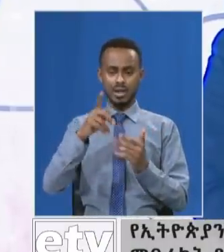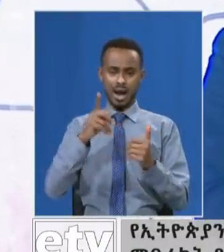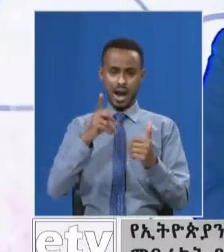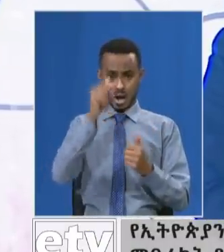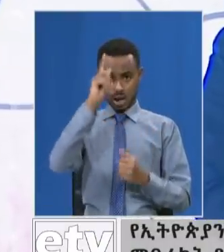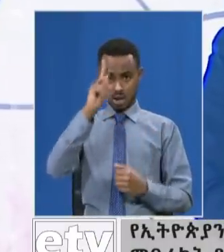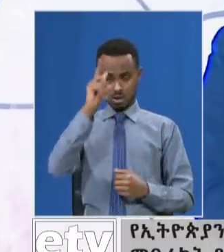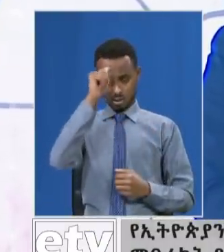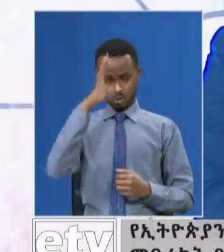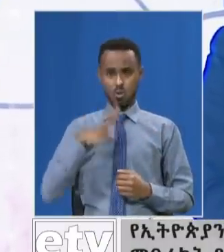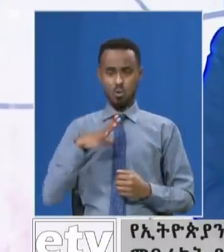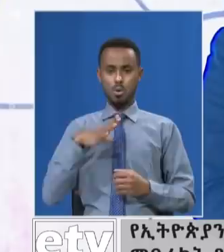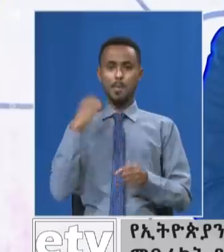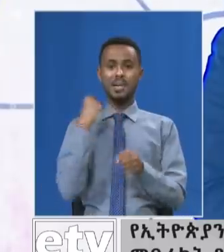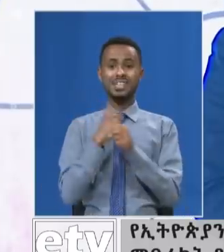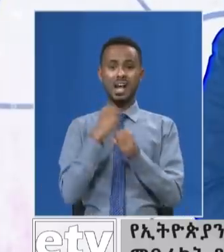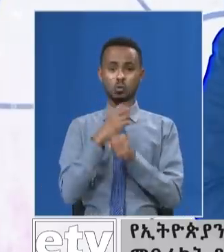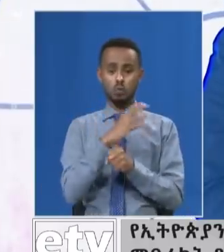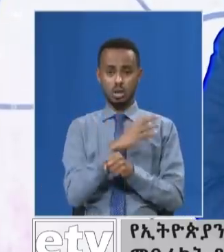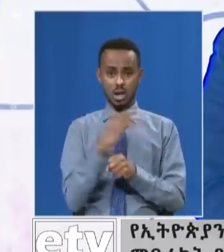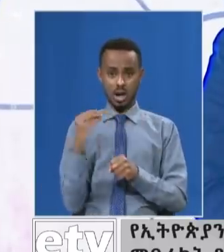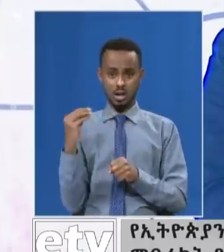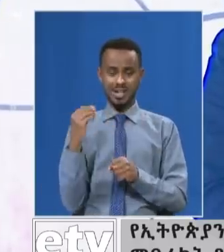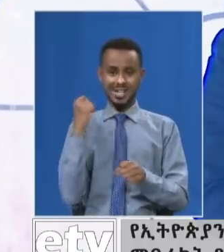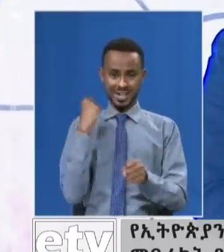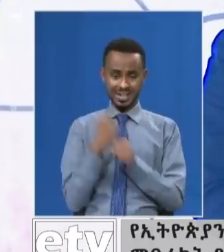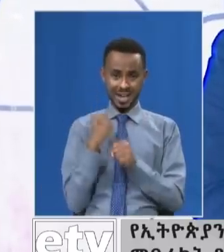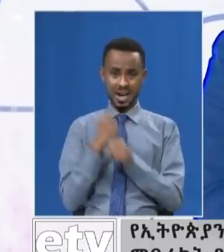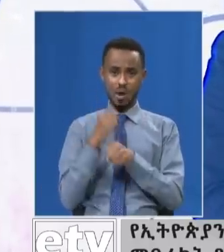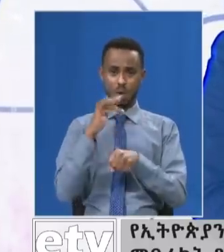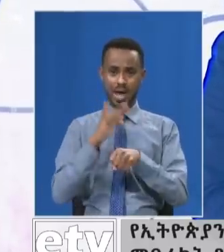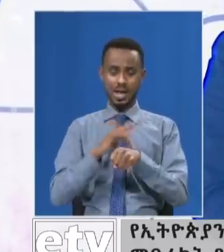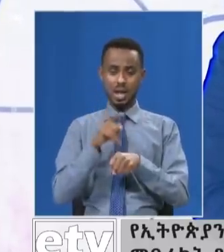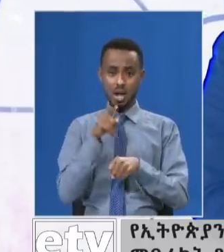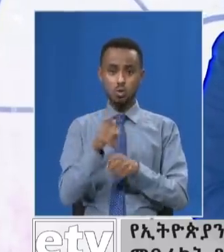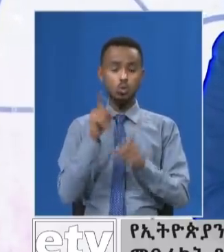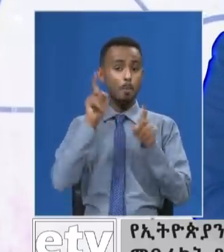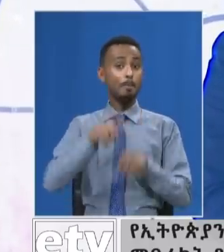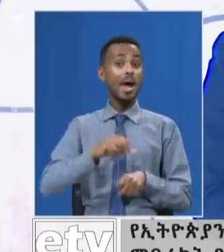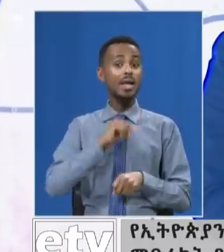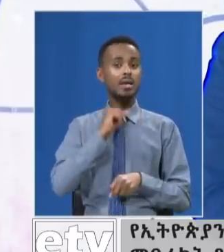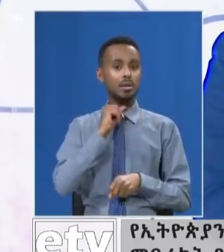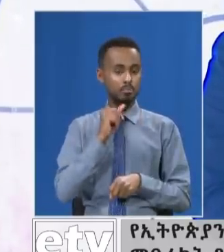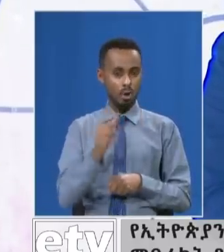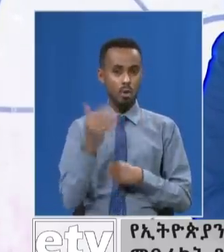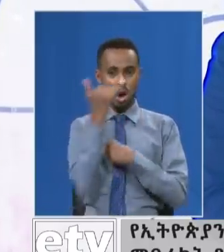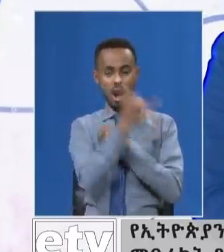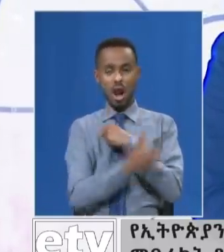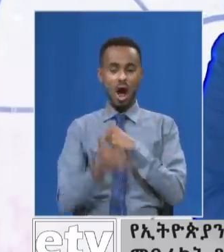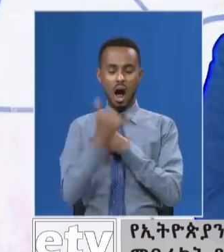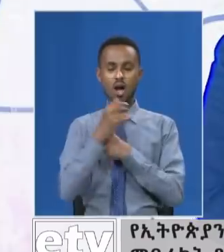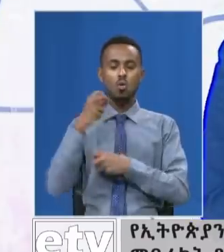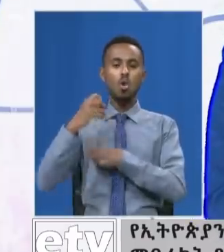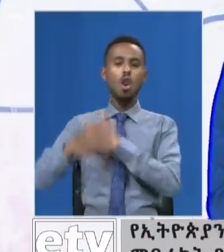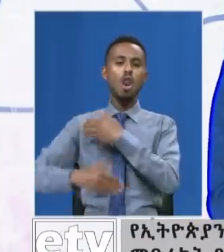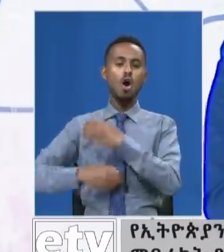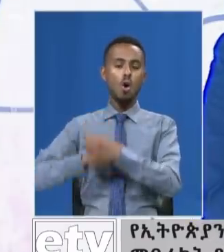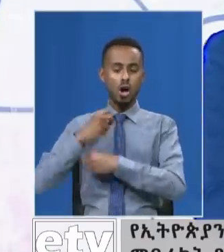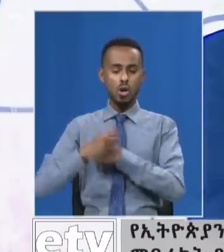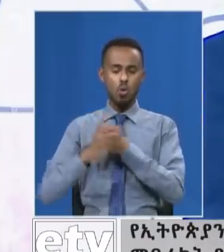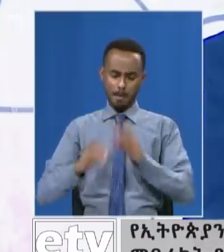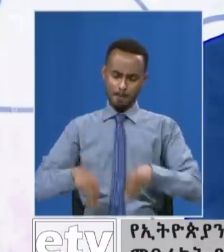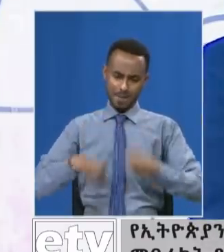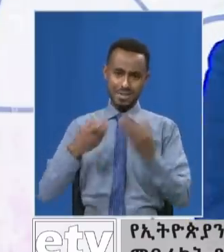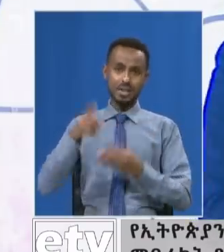አንድ ሰው መስራቱንና ከሰራው ለሱ የማይገባውን ለሀገሩ ለወገኑ